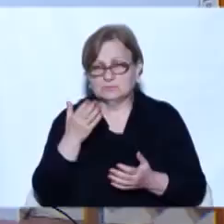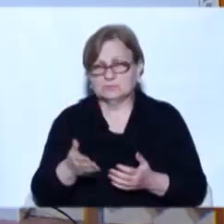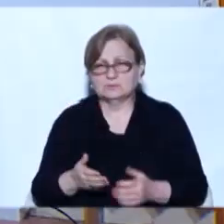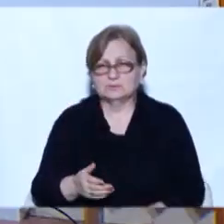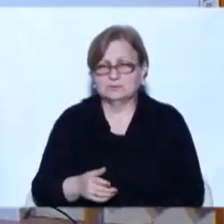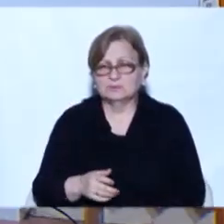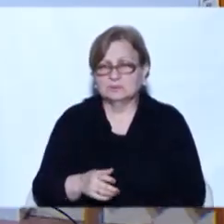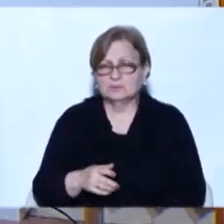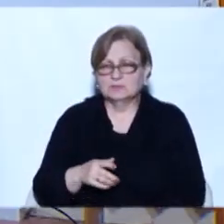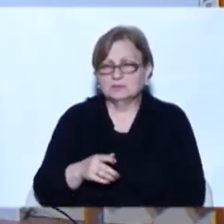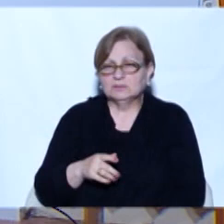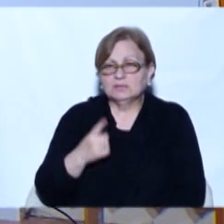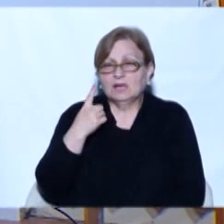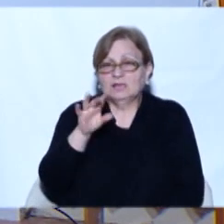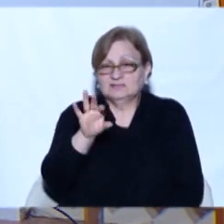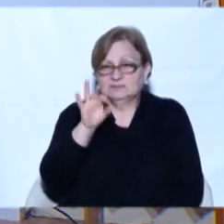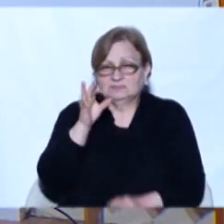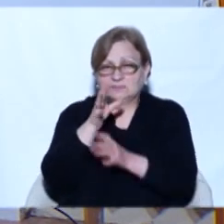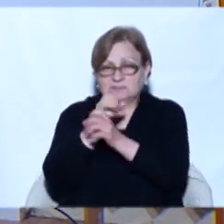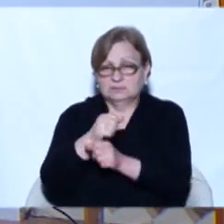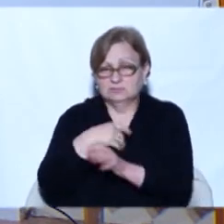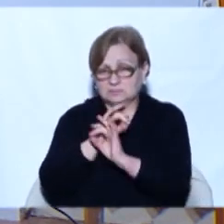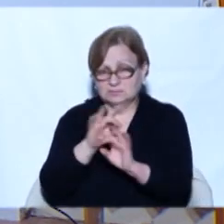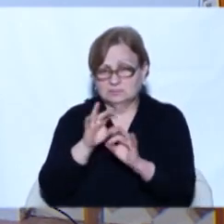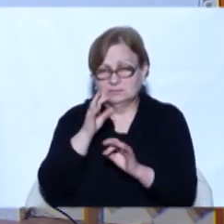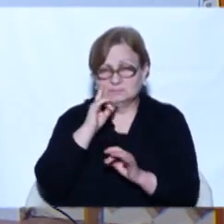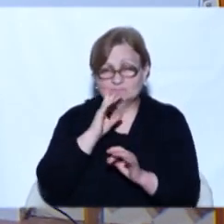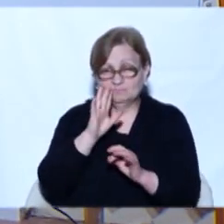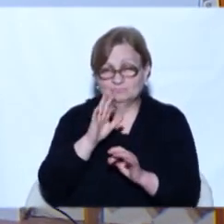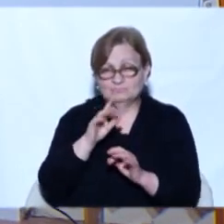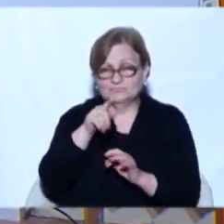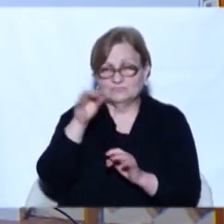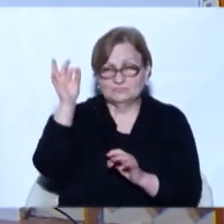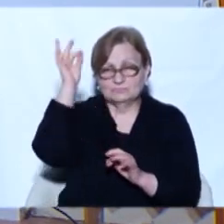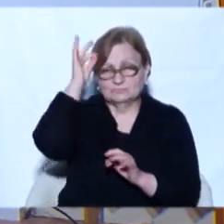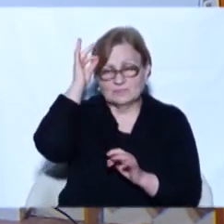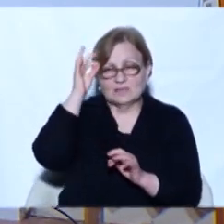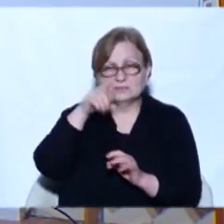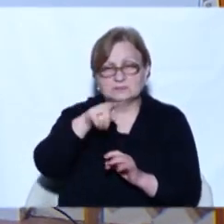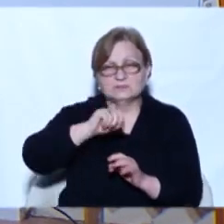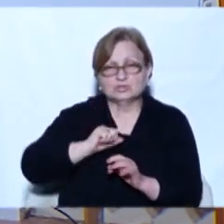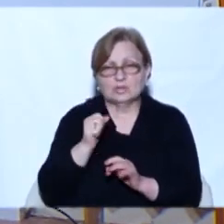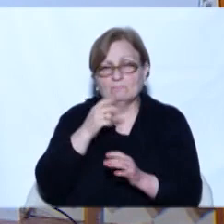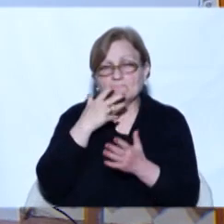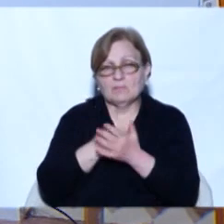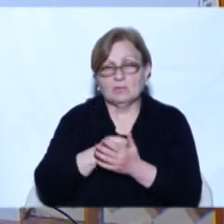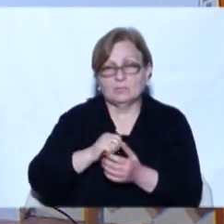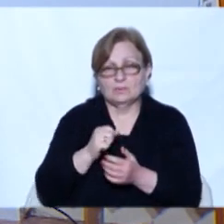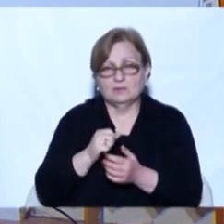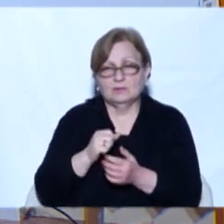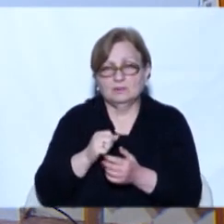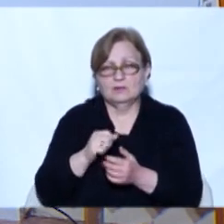სანამ ერთ-ერთ ეპიზოდს წაგიკითხავდე, მე მინდა შენ გაიხსენო შენი მეგობრები. გაიხსენო